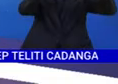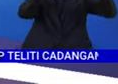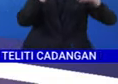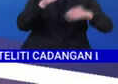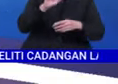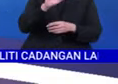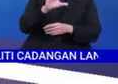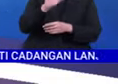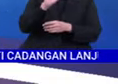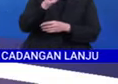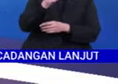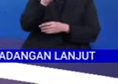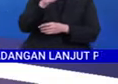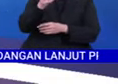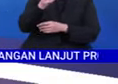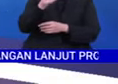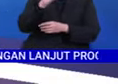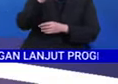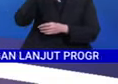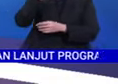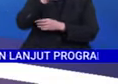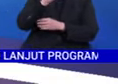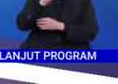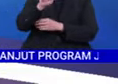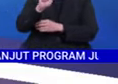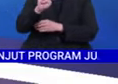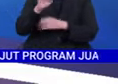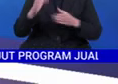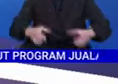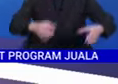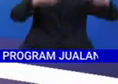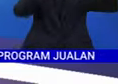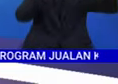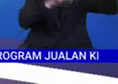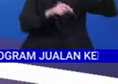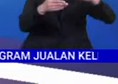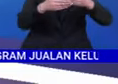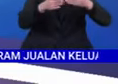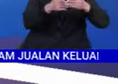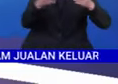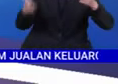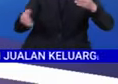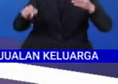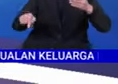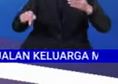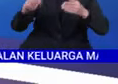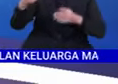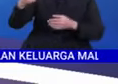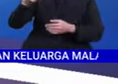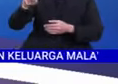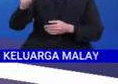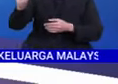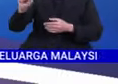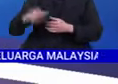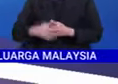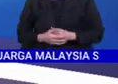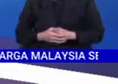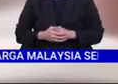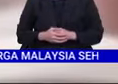squash kenyataan Widya S memadamkan bangunan kozis kue adalah terletak bersebelahan dengan bangunan KYT